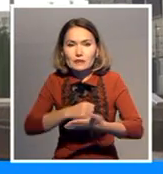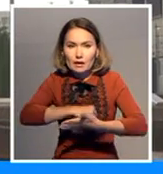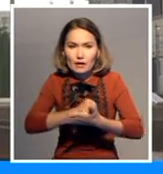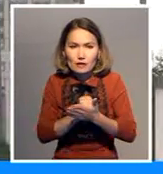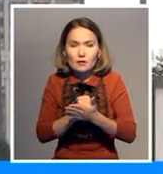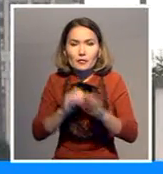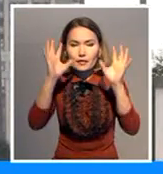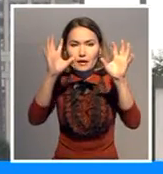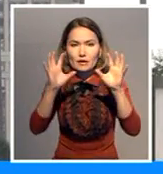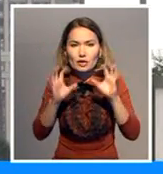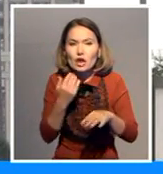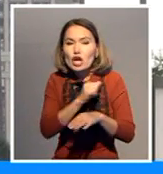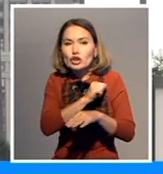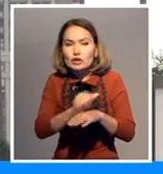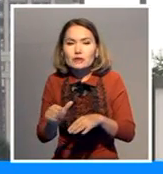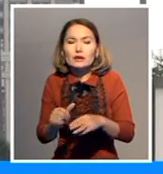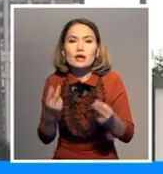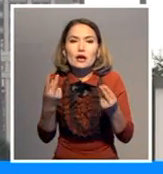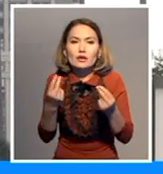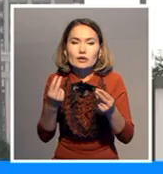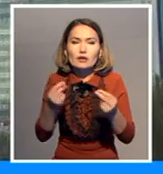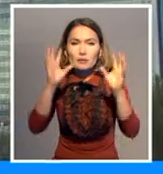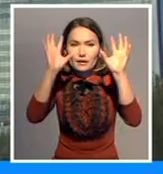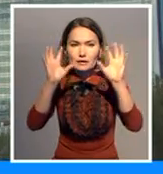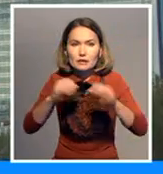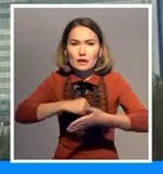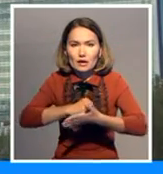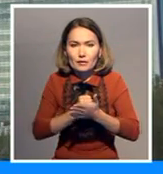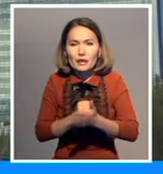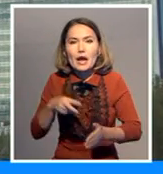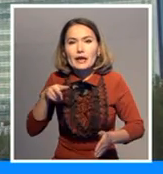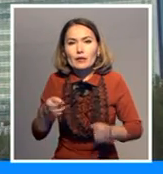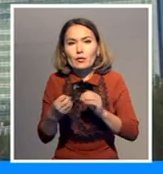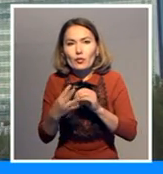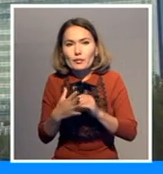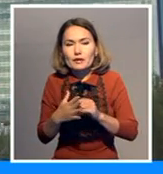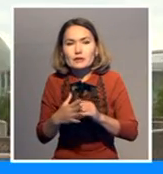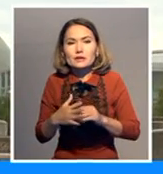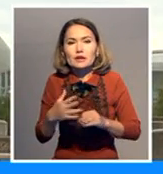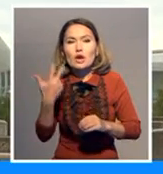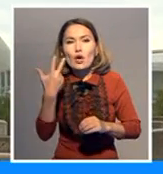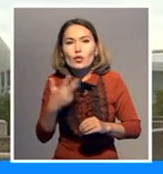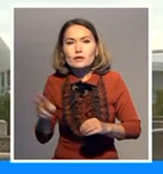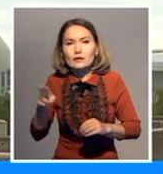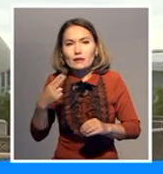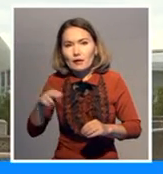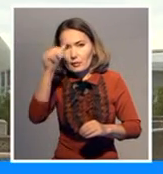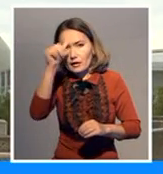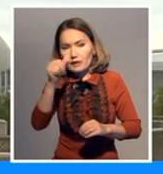аясында қаржы мен ел ішіндегі және шетелдегі жылжымайтын мүлік заңдастырылады. Науқан 2015 жылдың 30 желтоқсанына дейін